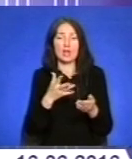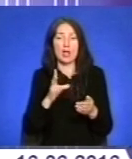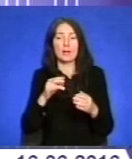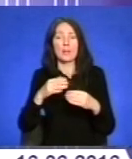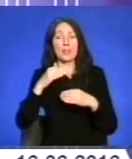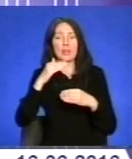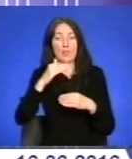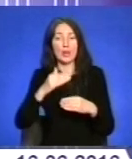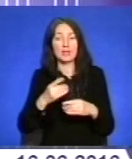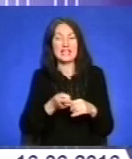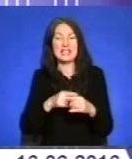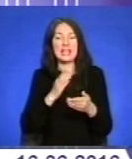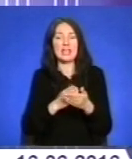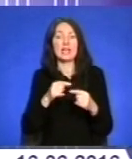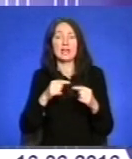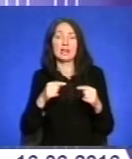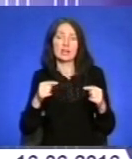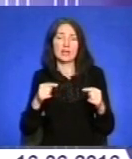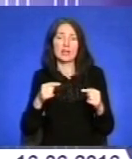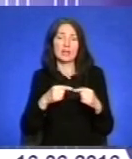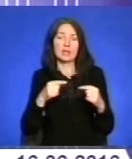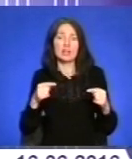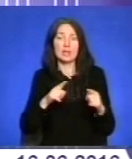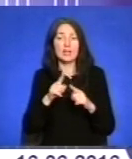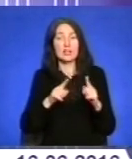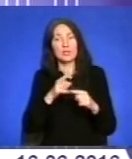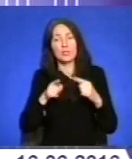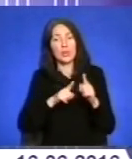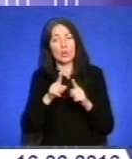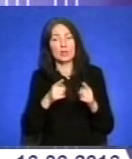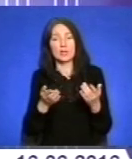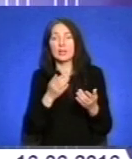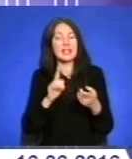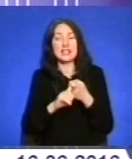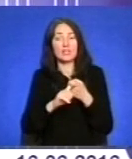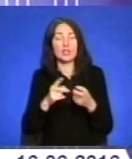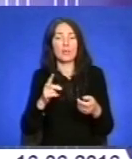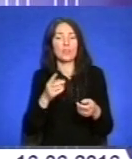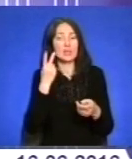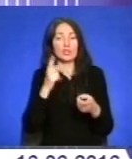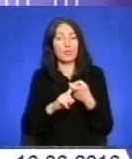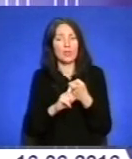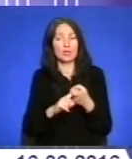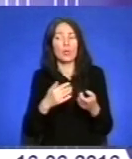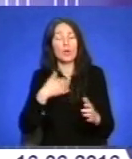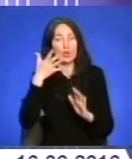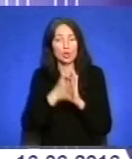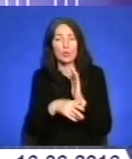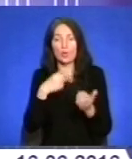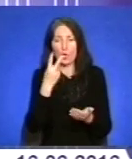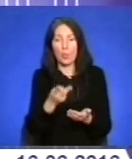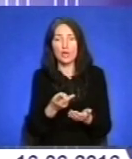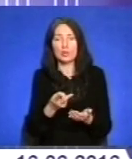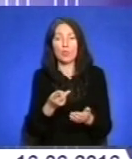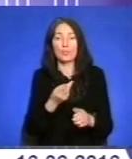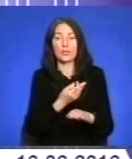– це речі, які корелюються, але не завжди вони є взаємопов'язані адекватно. Наскільки ми розуміємо і бачимо посівні